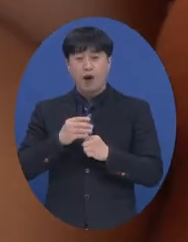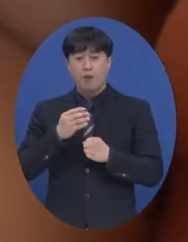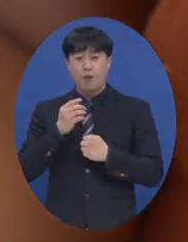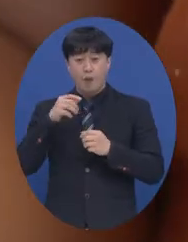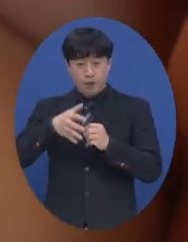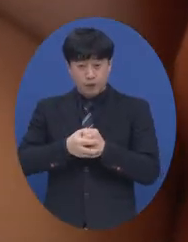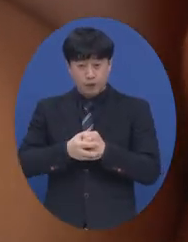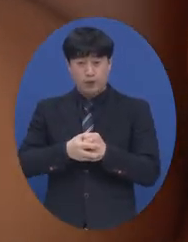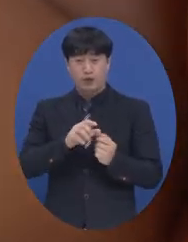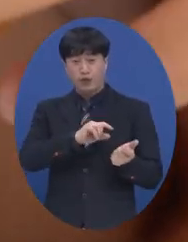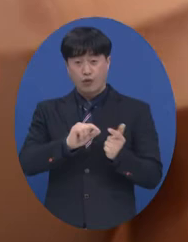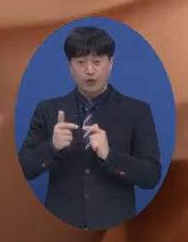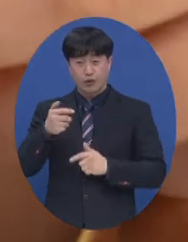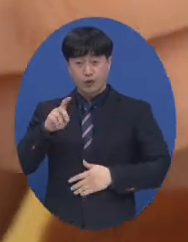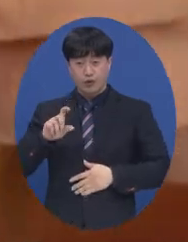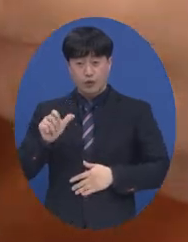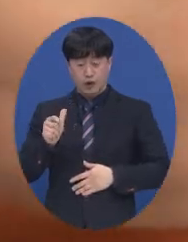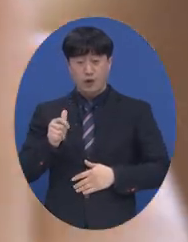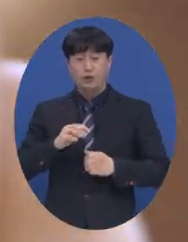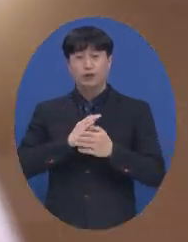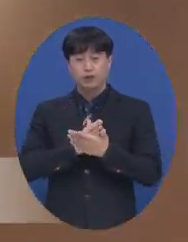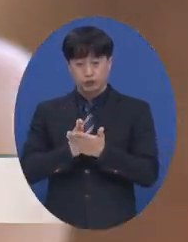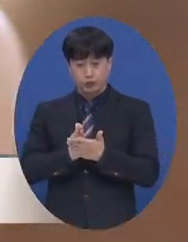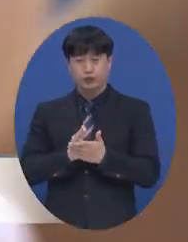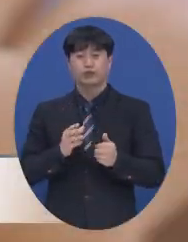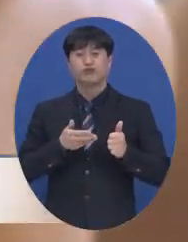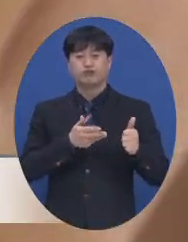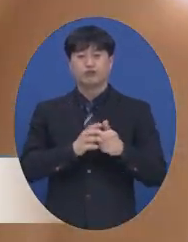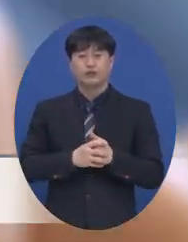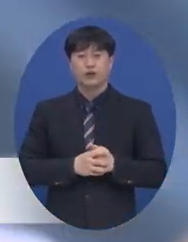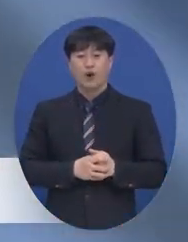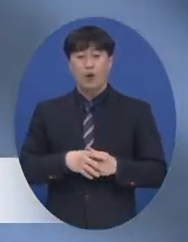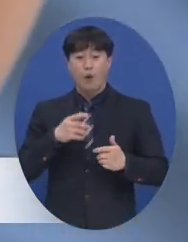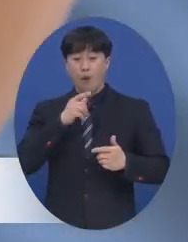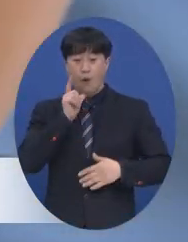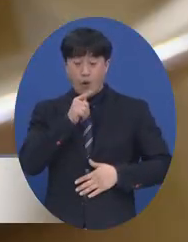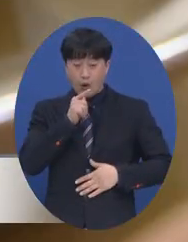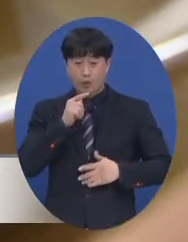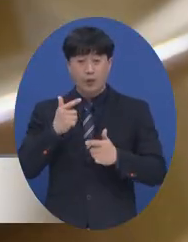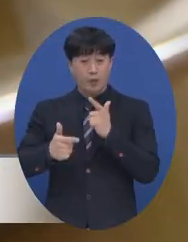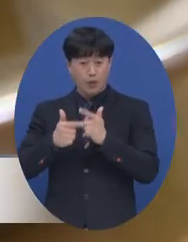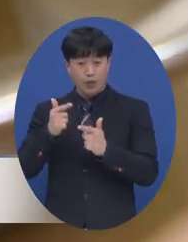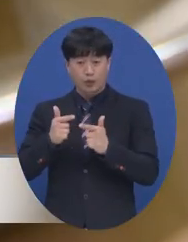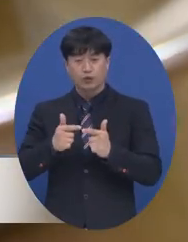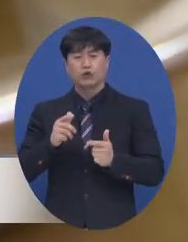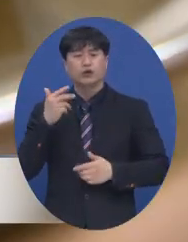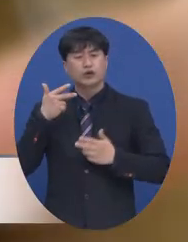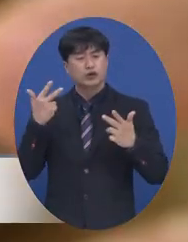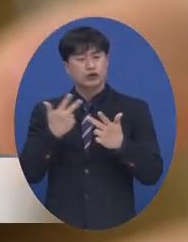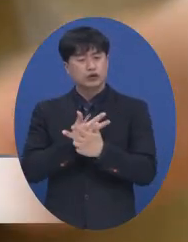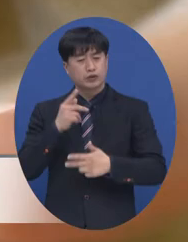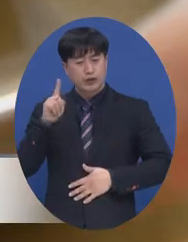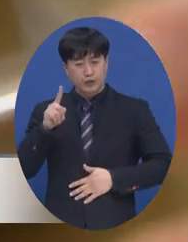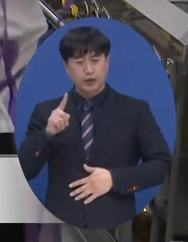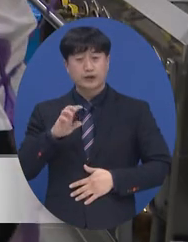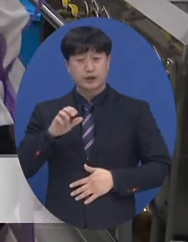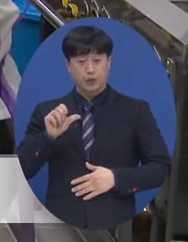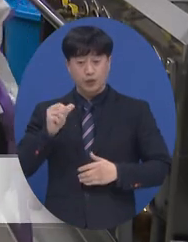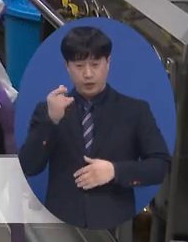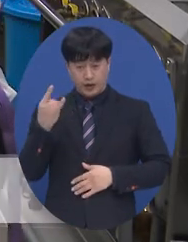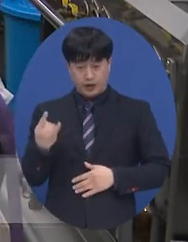19종 의 제철과일을 제공합니다 지역에 따라 월요일부터 목요일 사이에 추이를 씩 총 45회 배송 학 딱